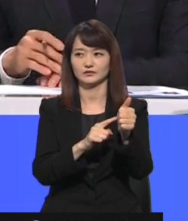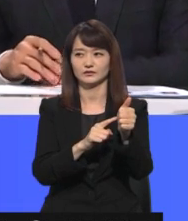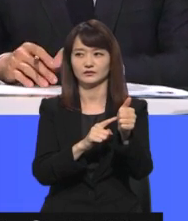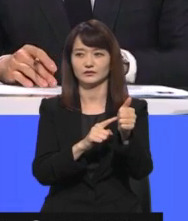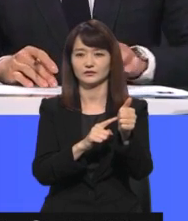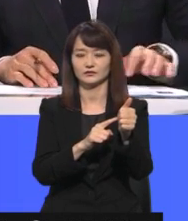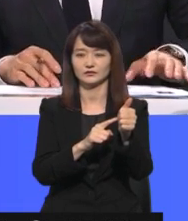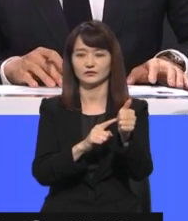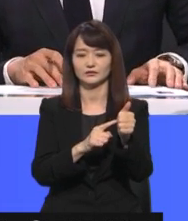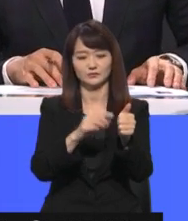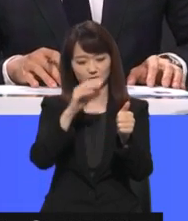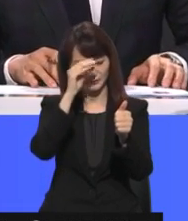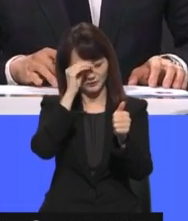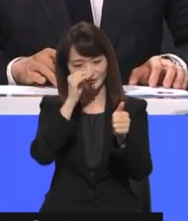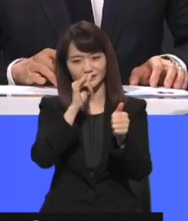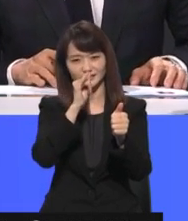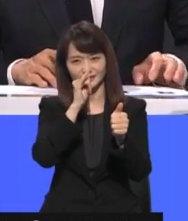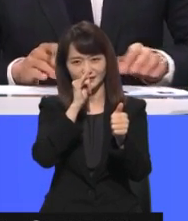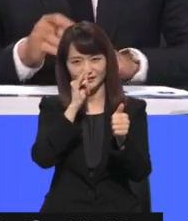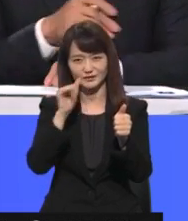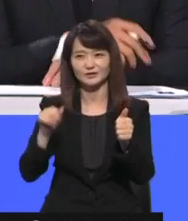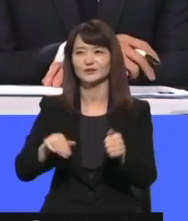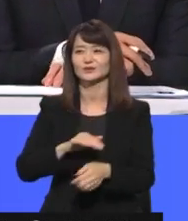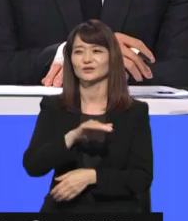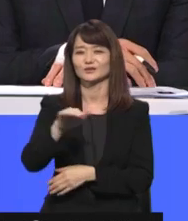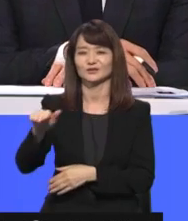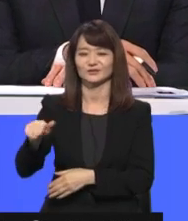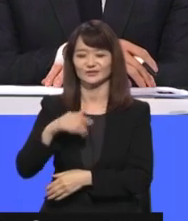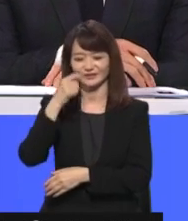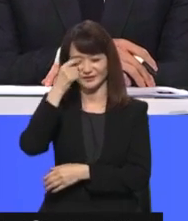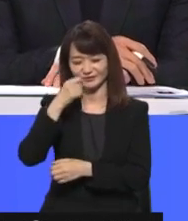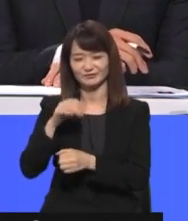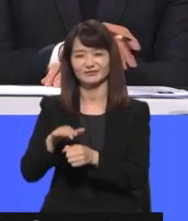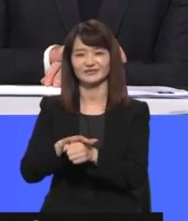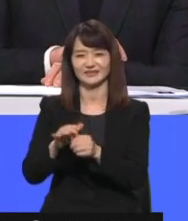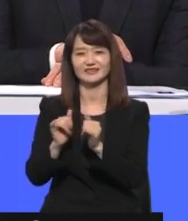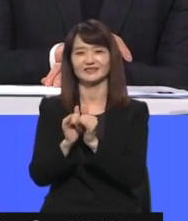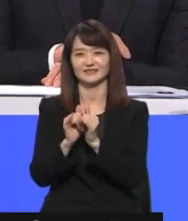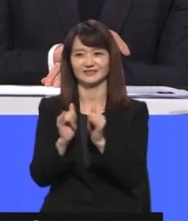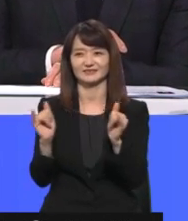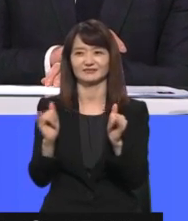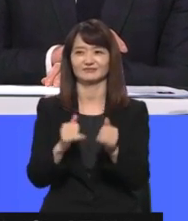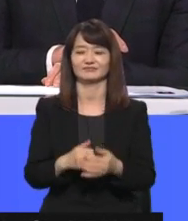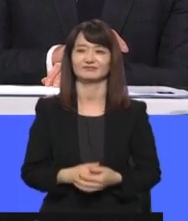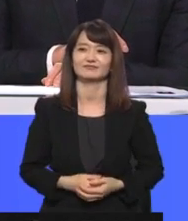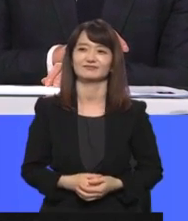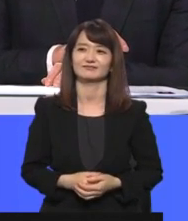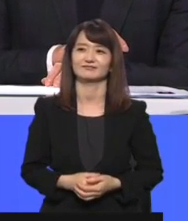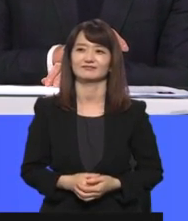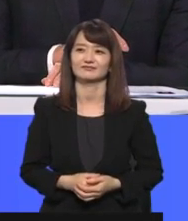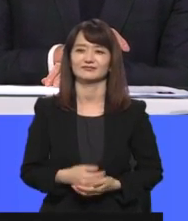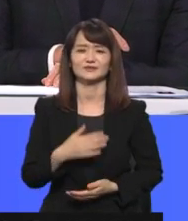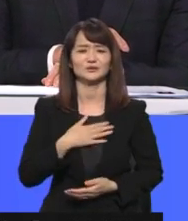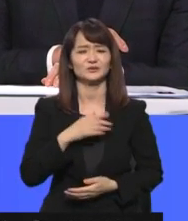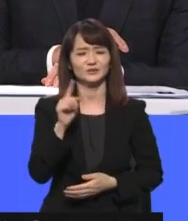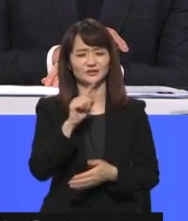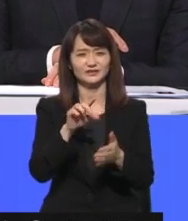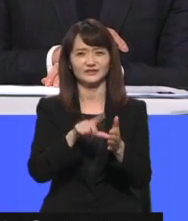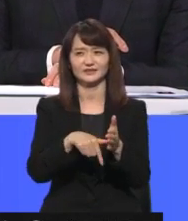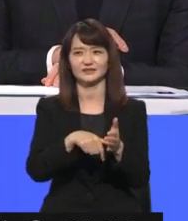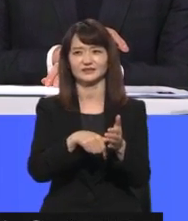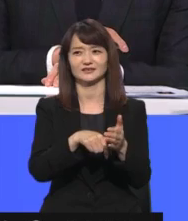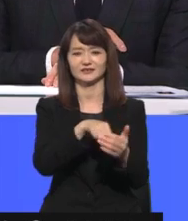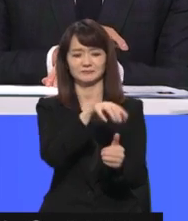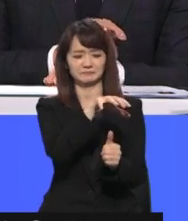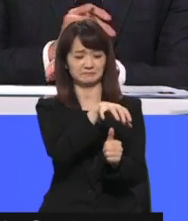불쌍한 사람들입니다 아따 상태였어요 절경을 말하고 나서 다정한 사람이다 이거 갈까 세트로 저도 그랬어요 그룹 되더라도 너무